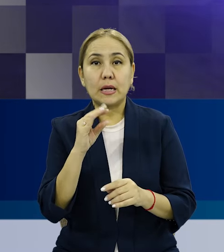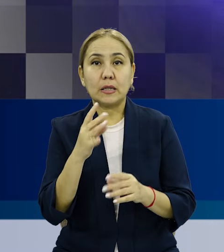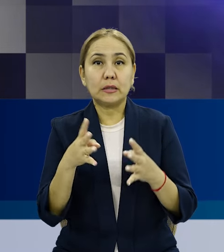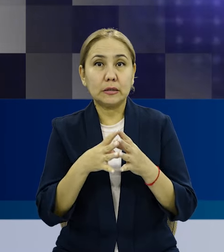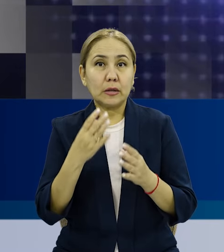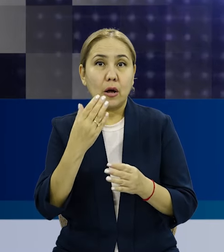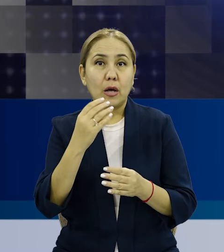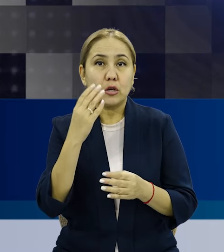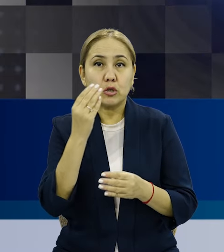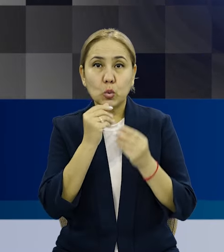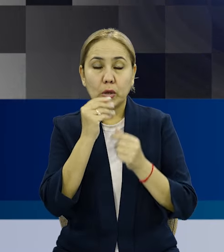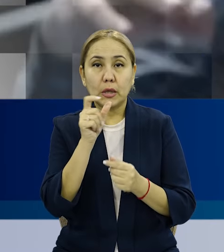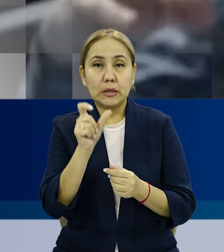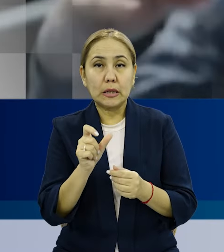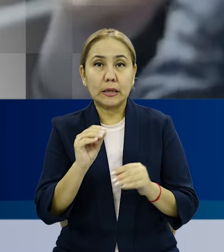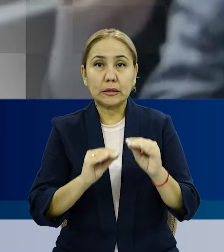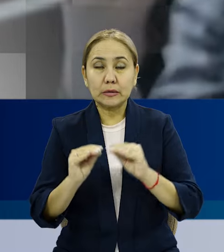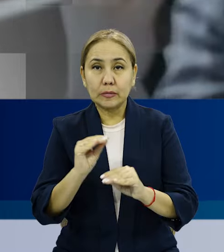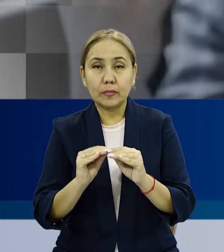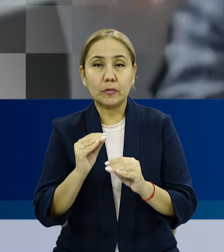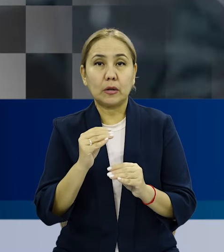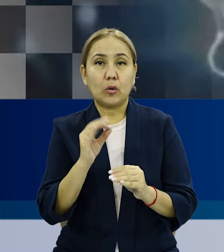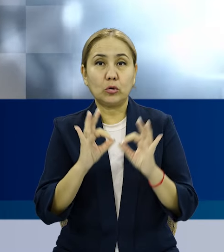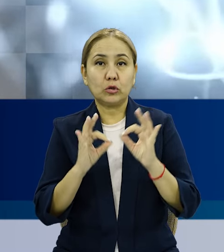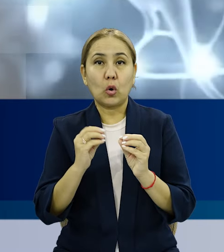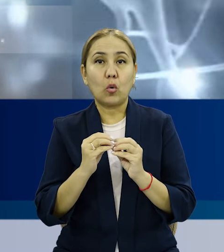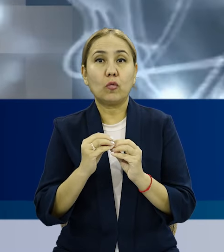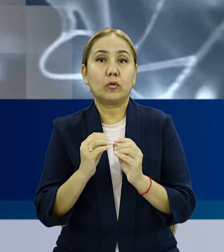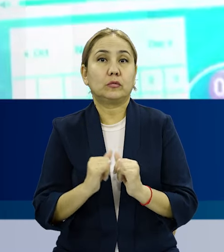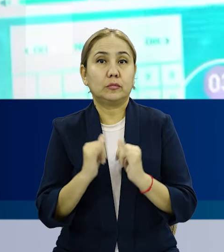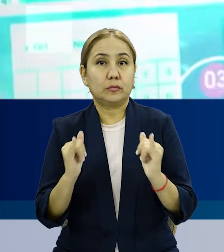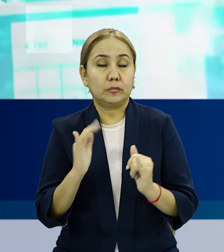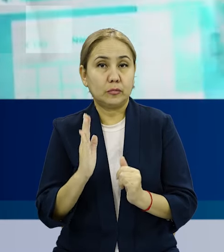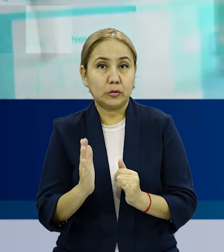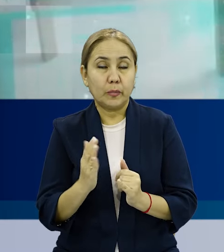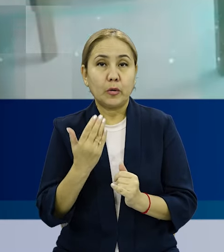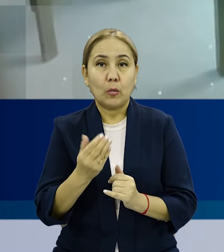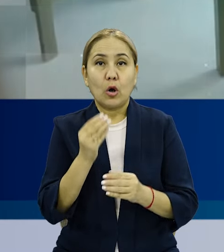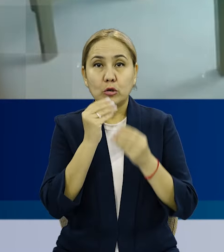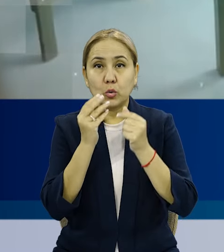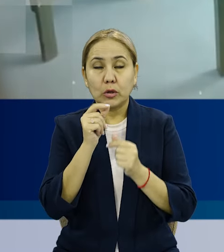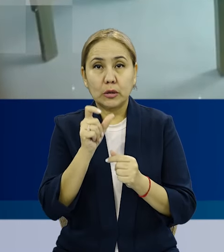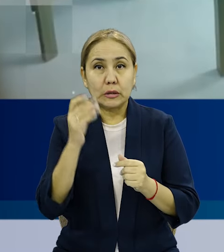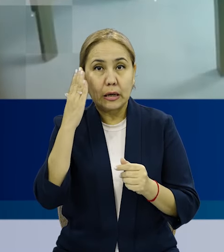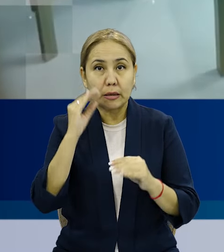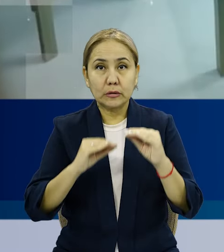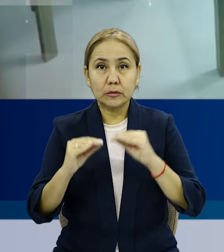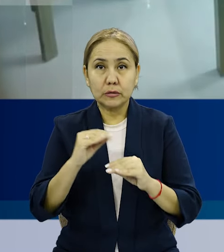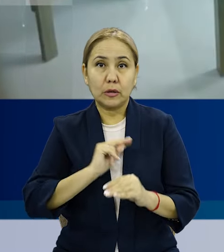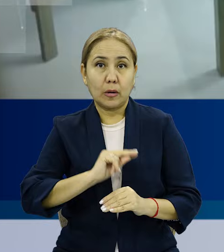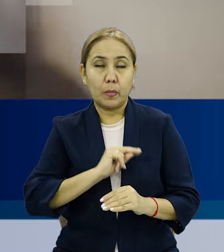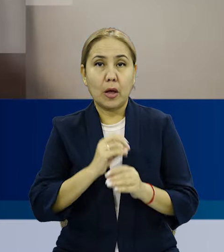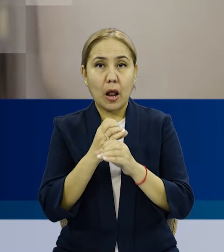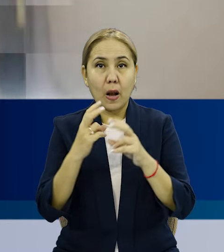sun'iy intellekt asosida ko'rsatilayotgan xizmatlar ulushini 10%ga oshirish, sun'iy intellekt yo'nalishida faoliyat yurituvchi